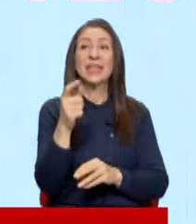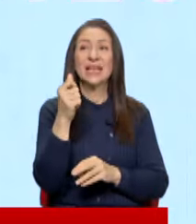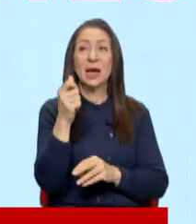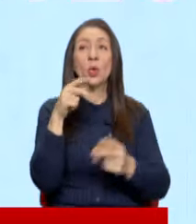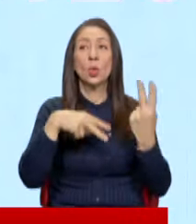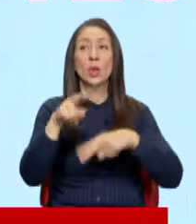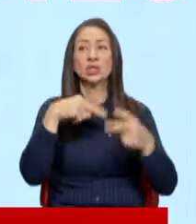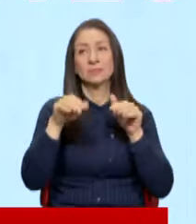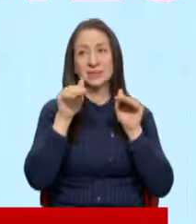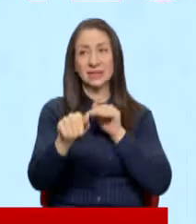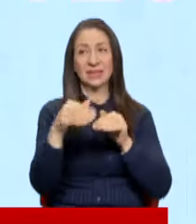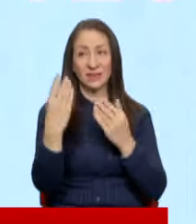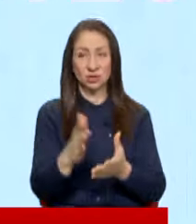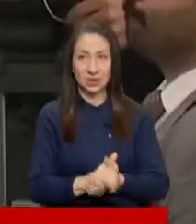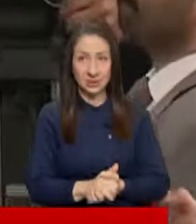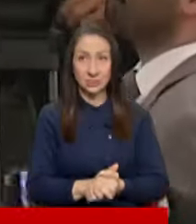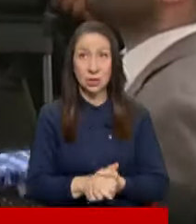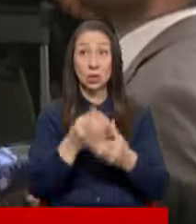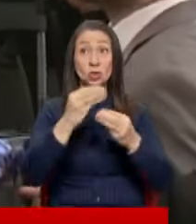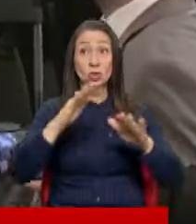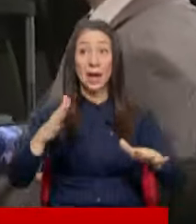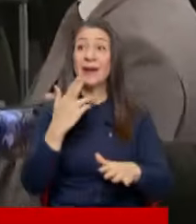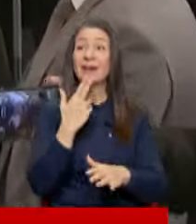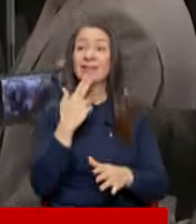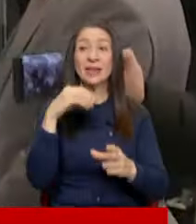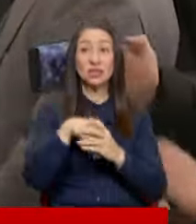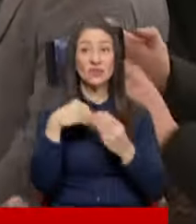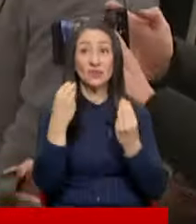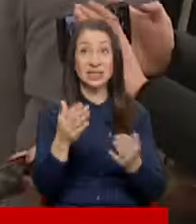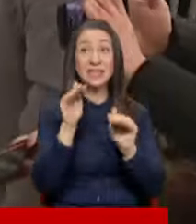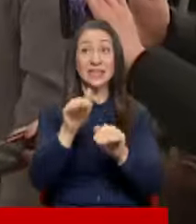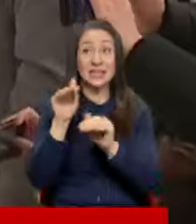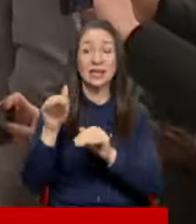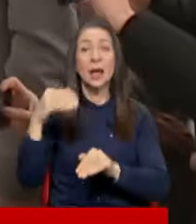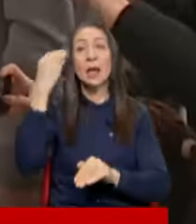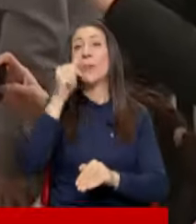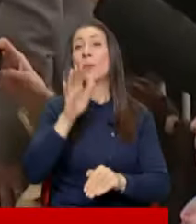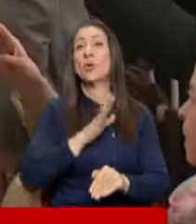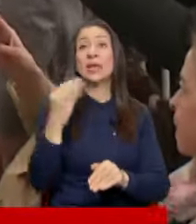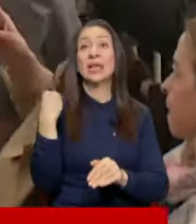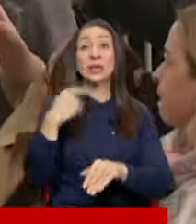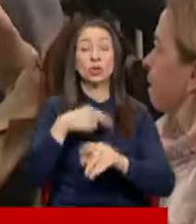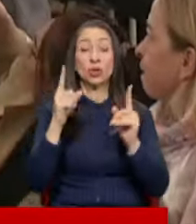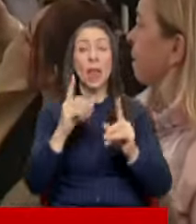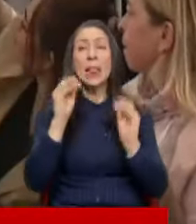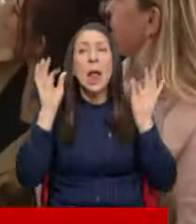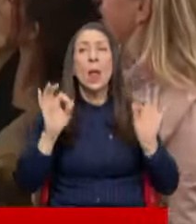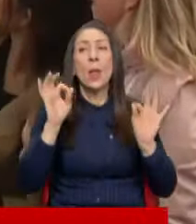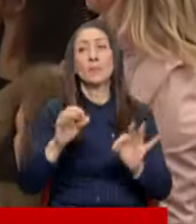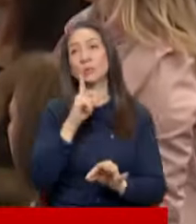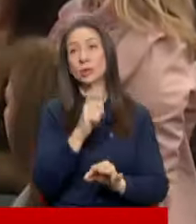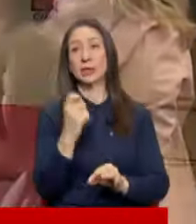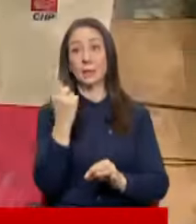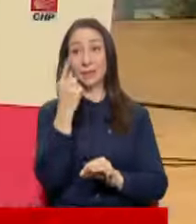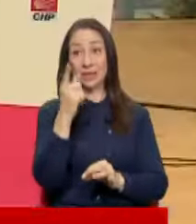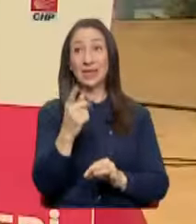L ulaşım desteği sağlayacağız çocuklar ve kadınlar için verilecek destekler imamoğlu'nun yeni dönem için en önemli vaatleri